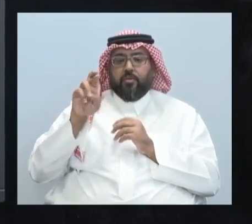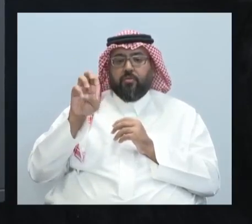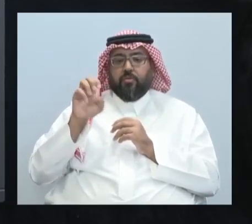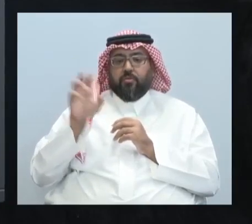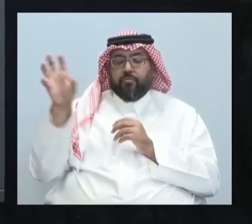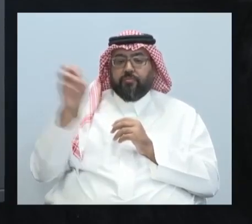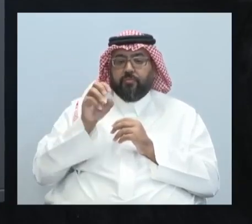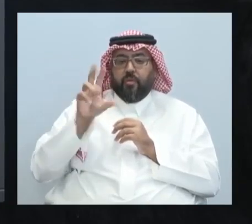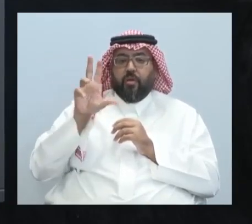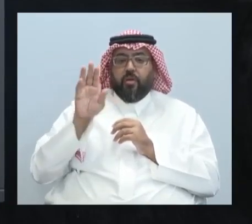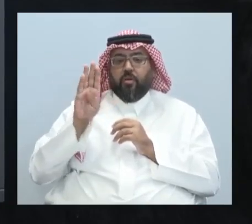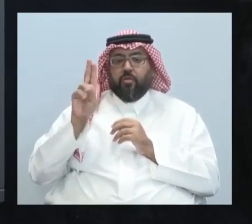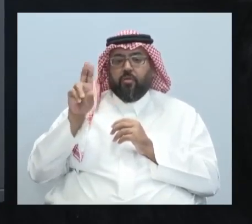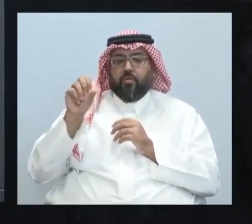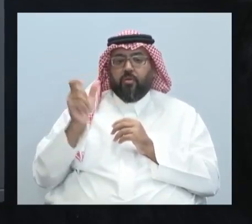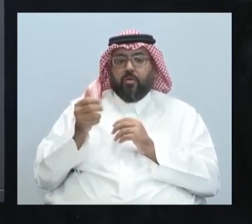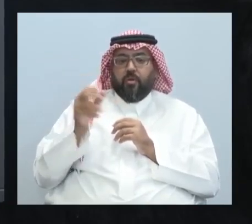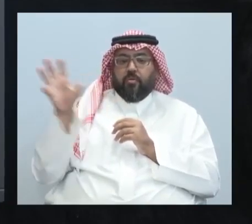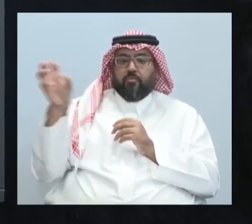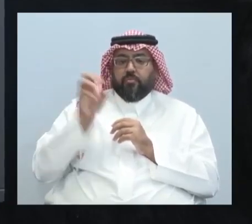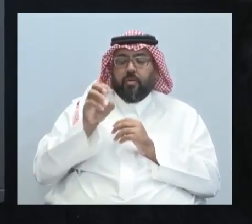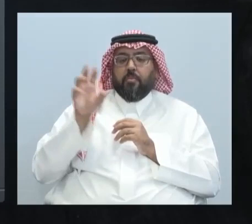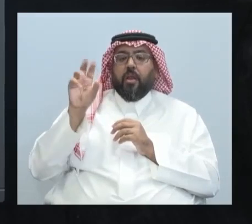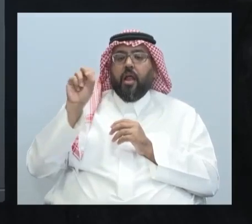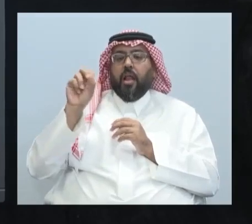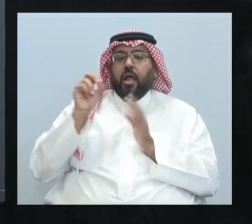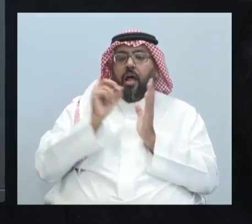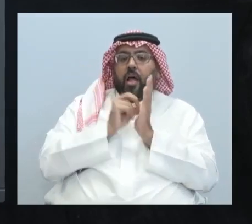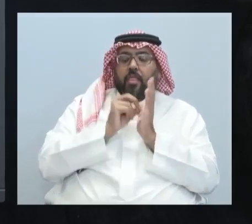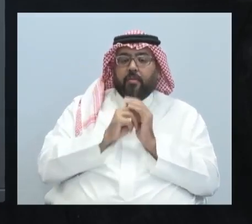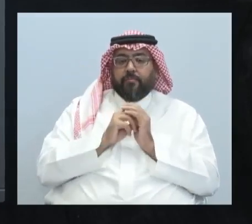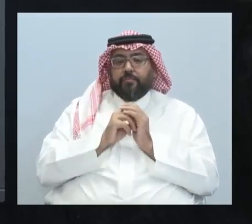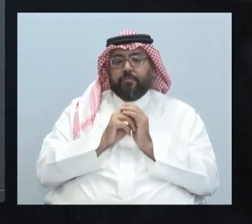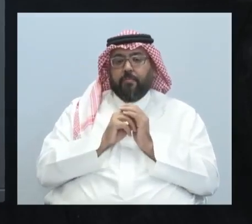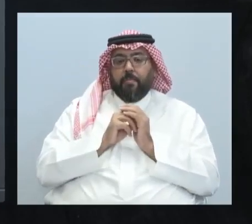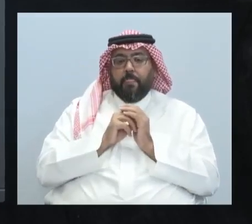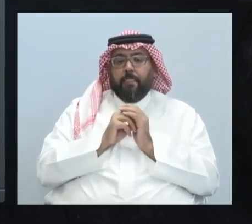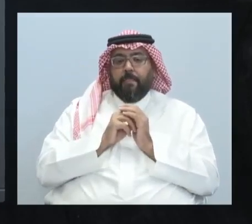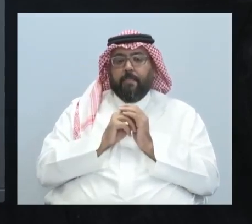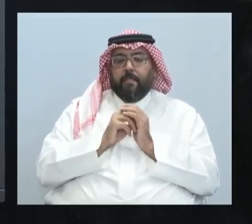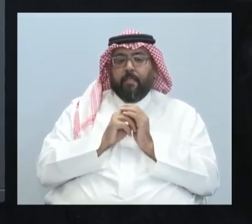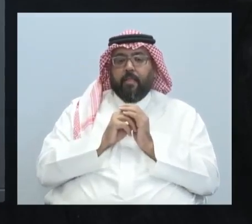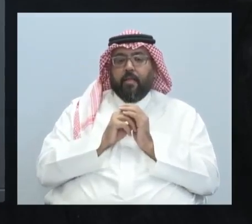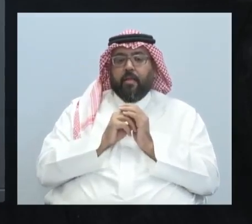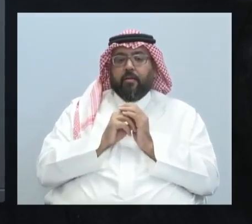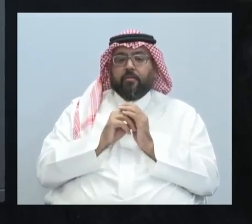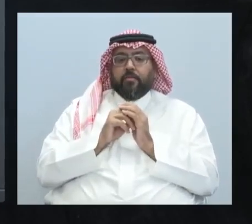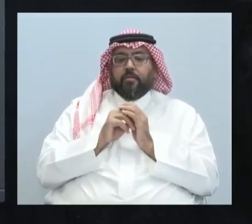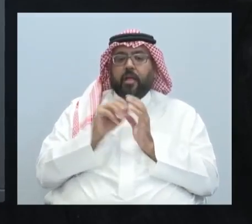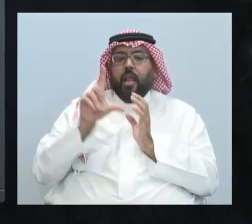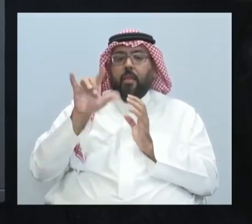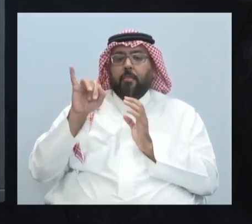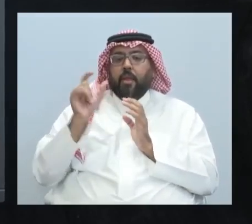الاستقبال هذا من فين جاء جاه من القاعده من القاعده ليش لانه القاعده لديها قابليه